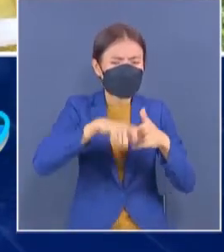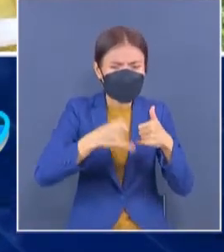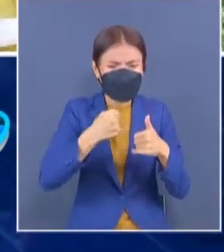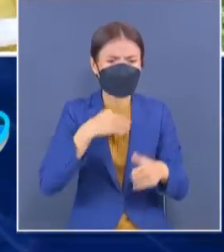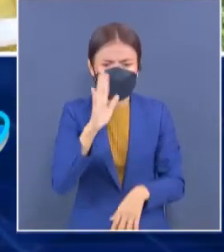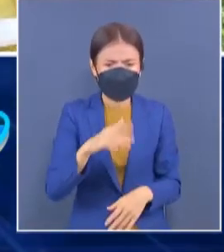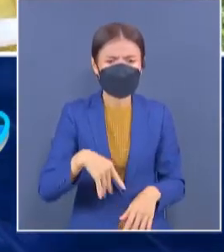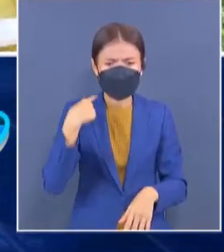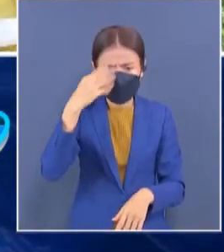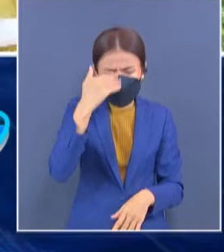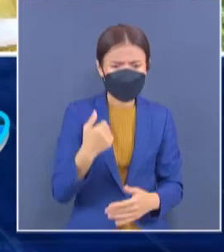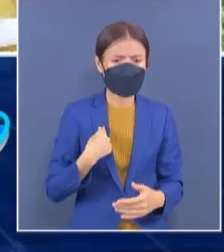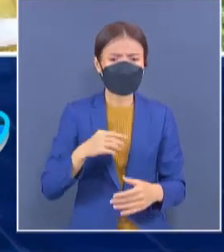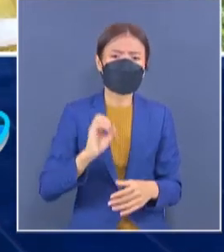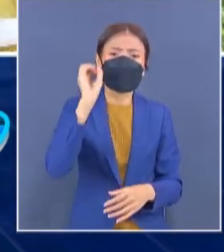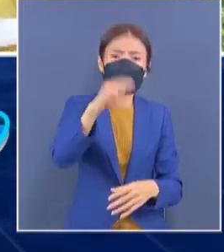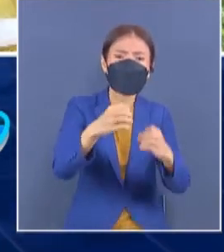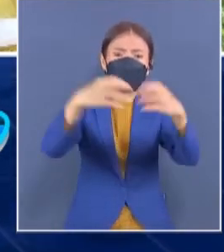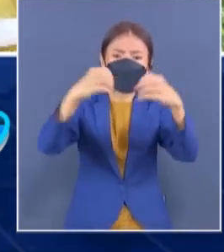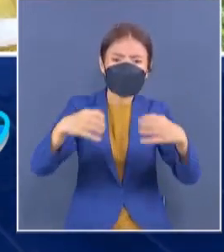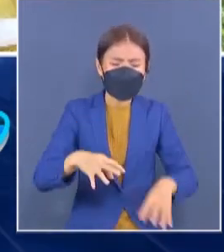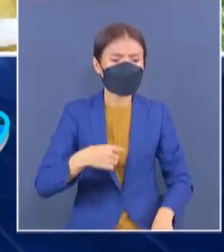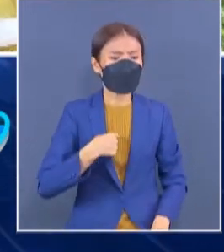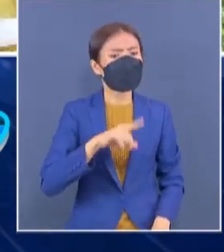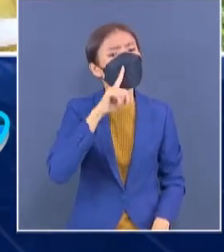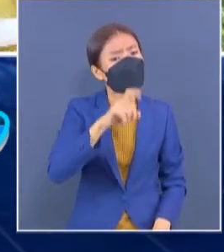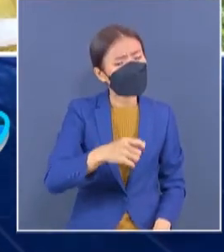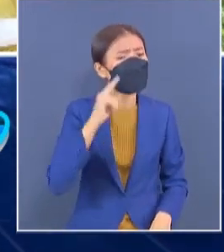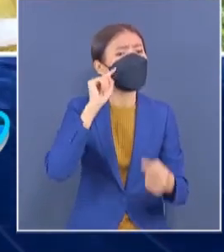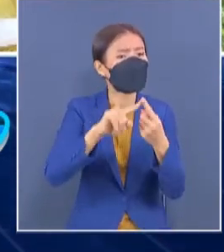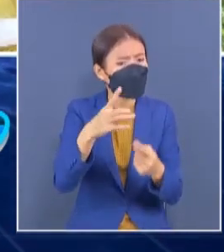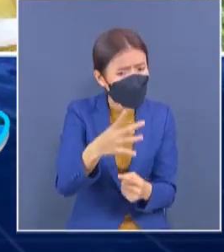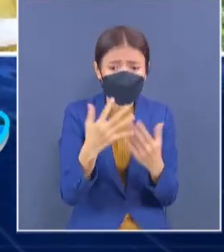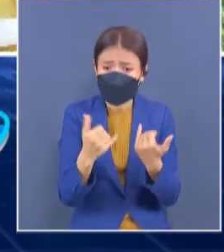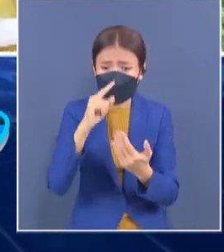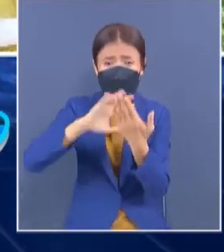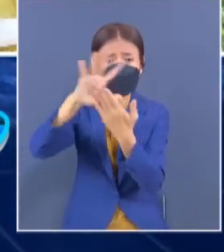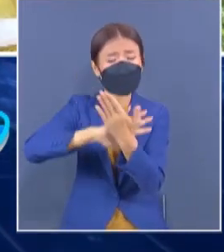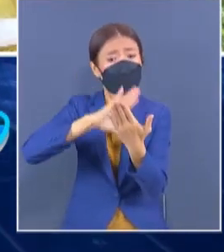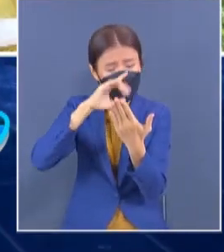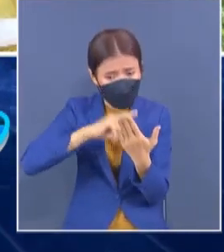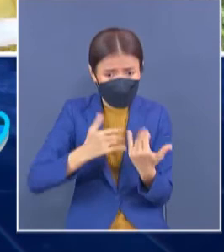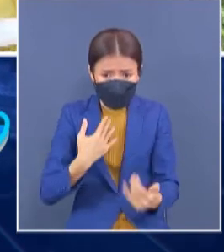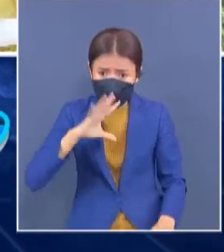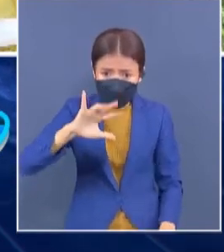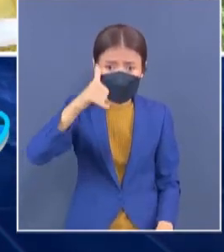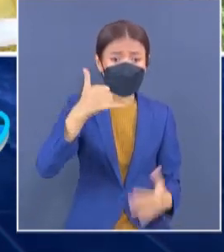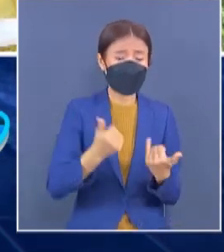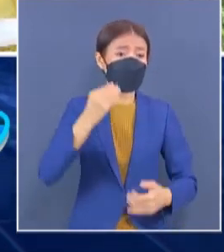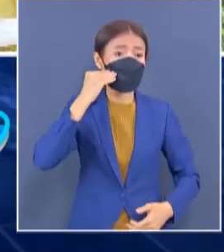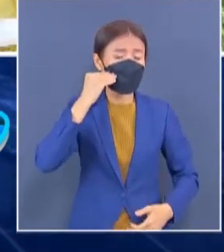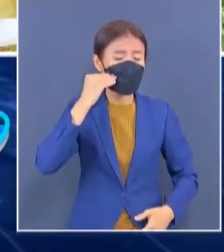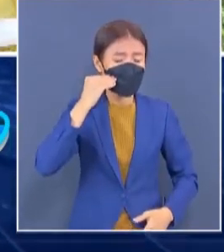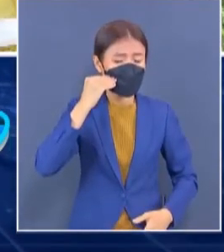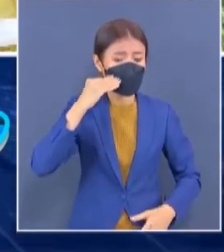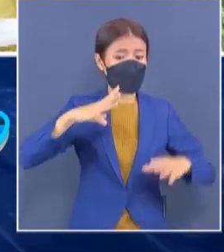ไปทำไมเพราะว่าตอนนี้บ้านเมืองกำลังดีส่วนต้องเพิ่มมาตรการในการรักษาความปลอดภัยที่บ้านพักเพิ่มมากขึ้นไ